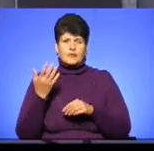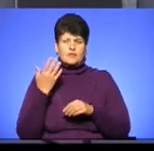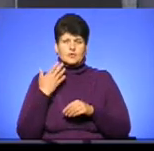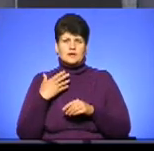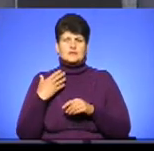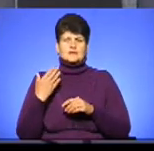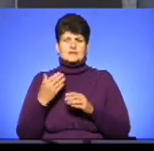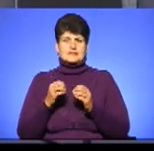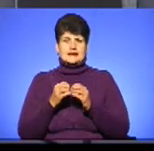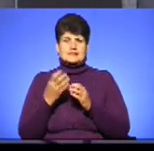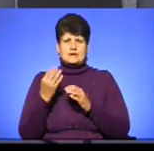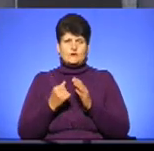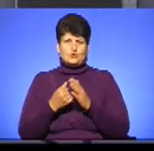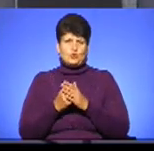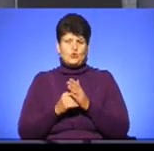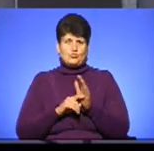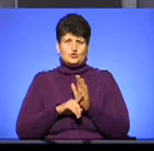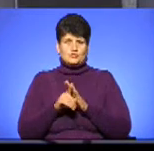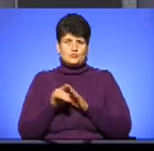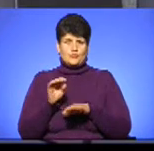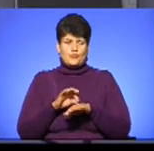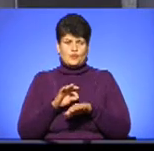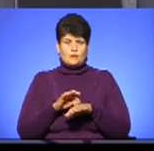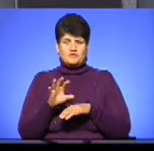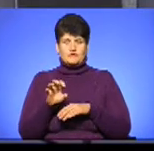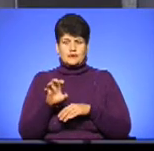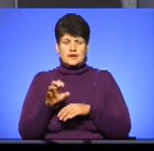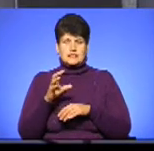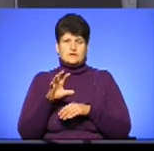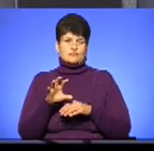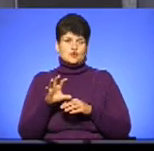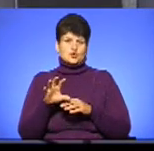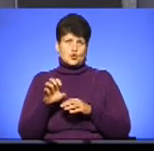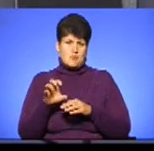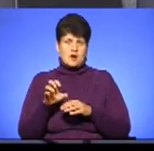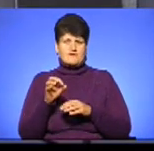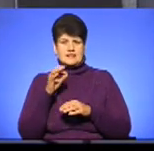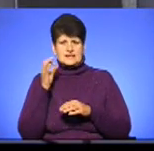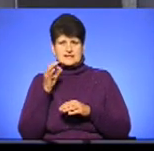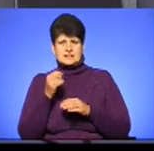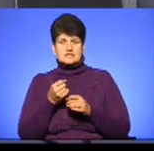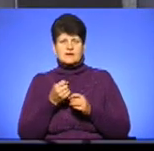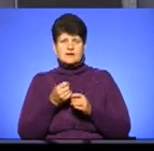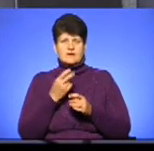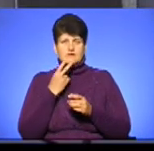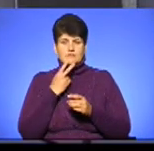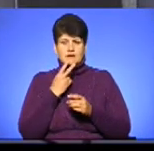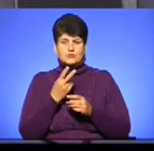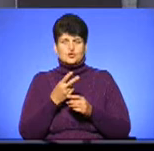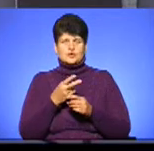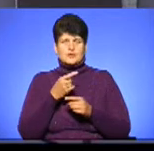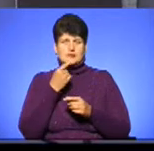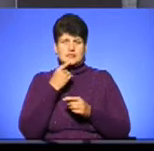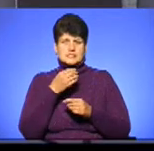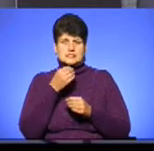вже за 10 днів до появи перших клінічних ознак в тварини, собак, і навіть тих самих лисиць, вже йде виділення віруса з організму, зі слиною.